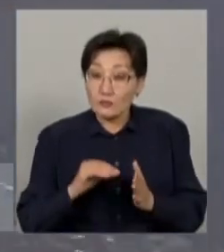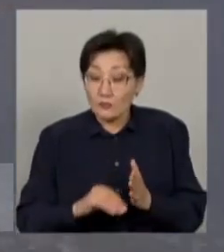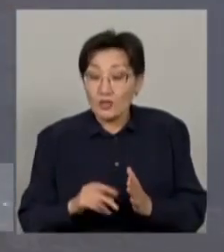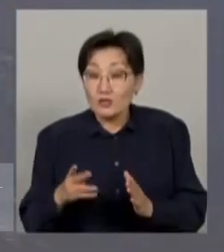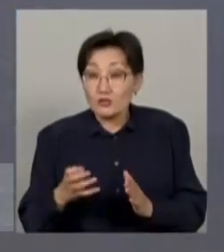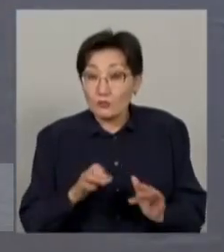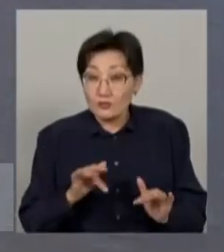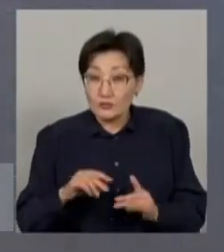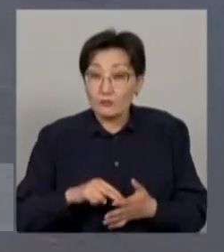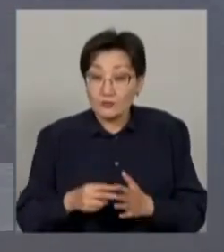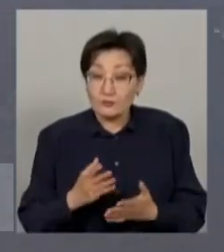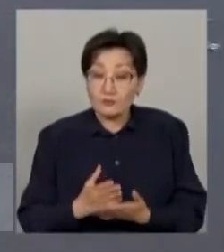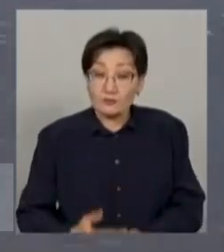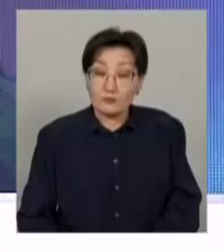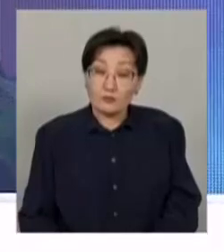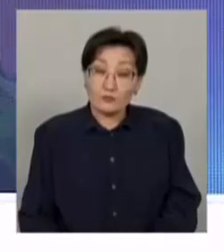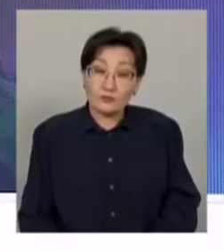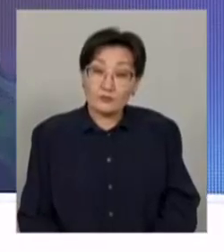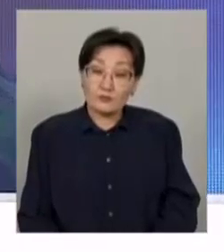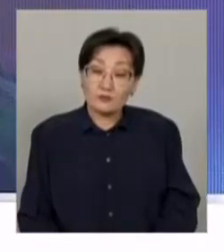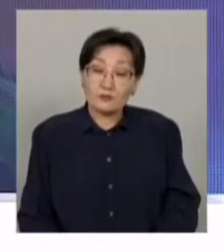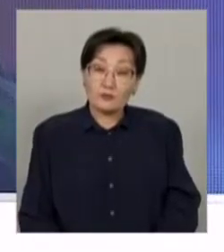400 мероприятий.